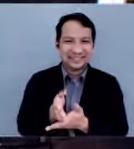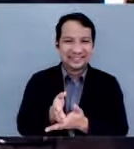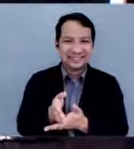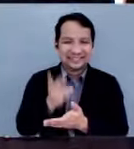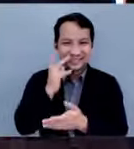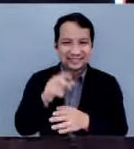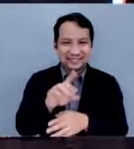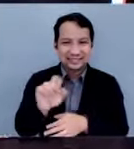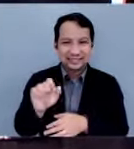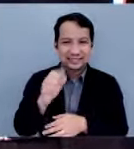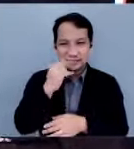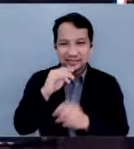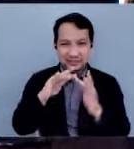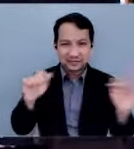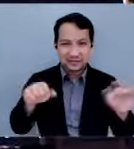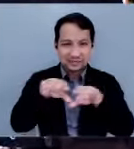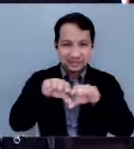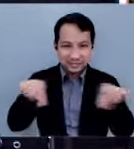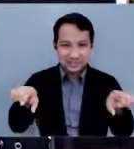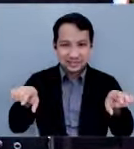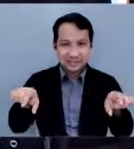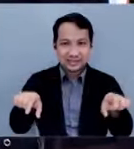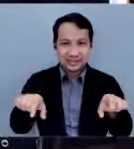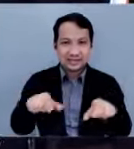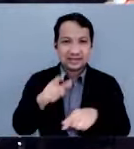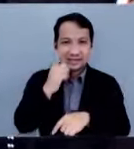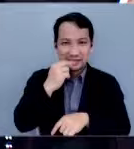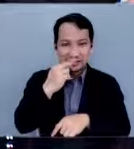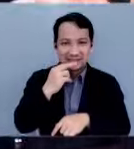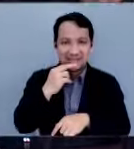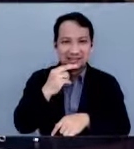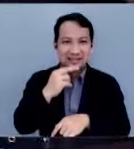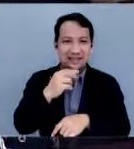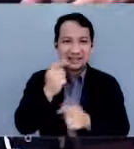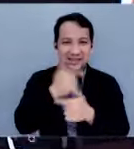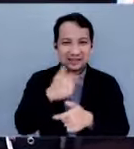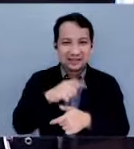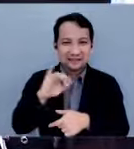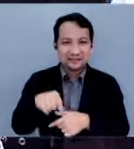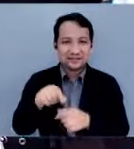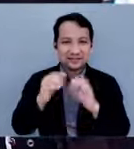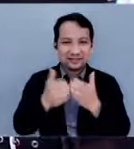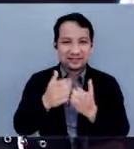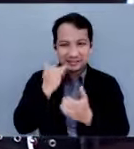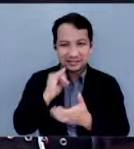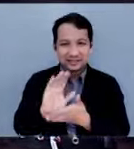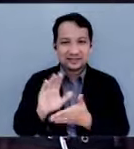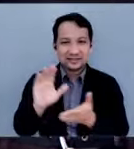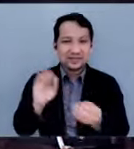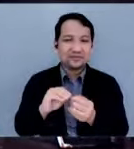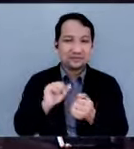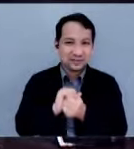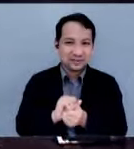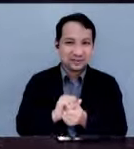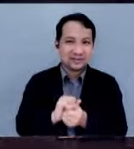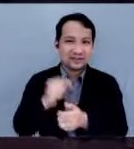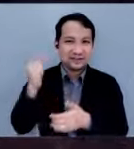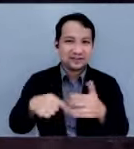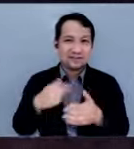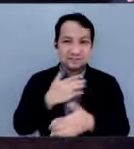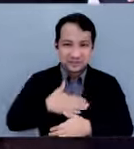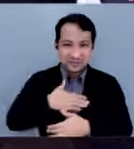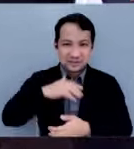Comedy Festival. Hanapin nyo lang po yung Lap Trip, Alex Calieja, at The Comedy Crew. Tapos po, ayun po, please po, supportan